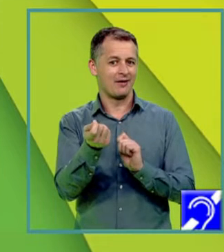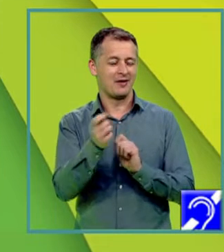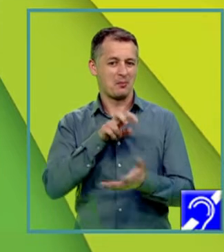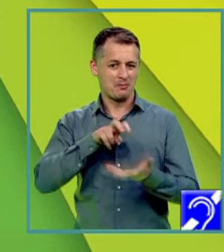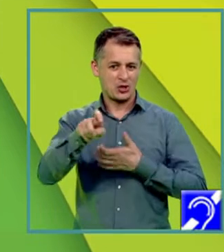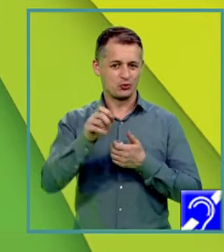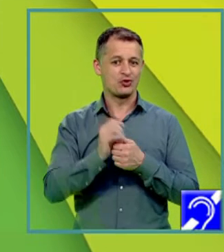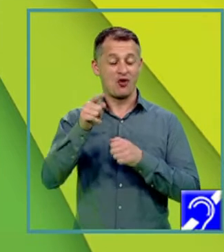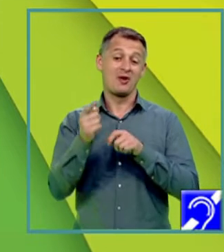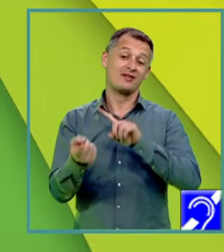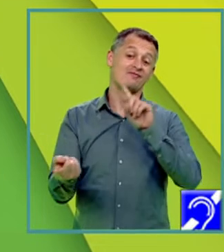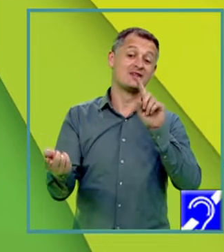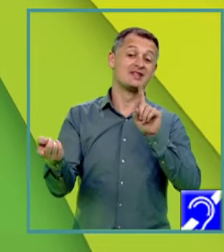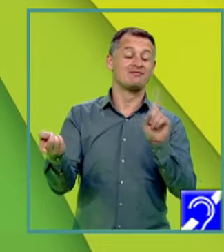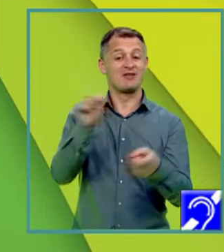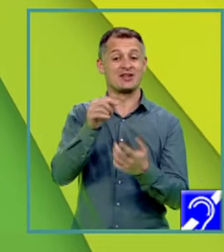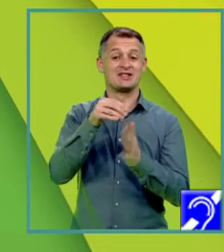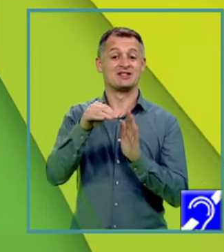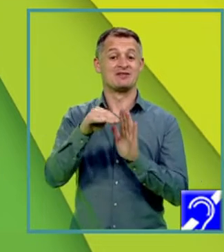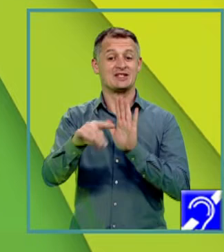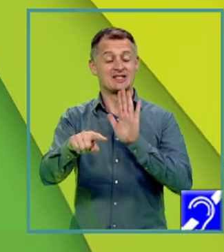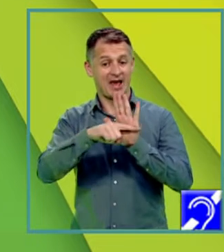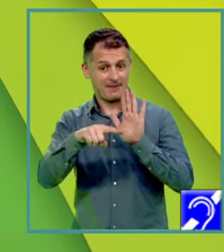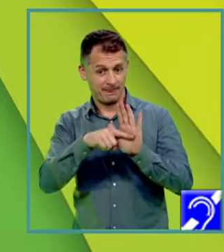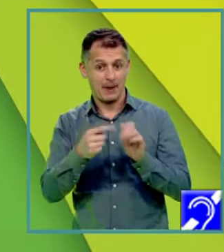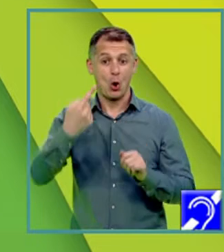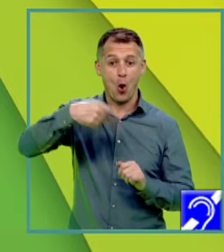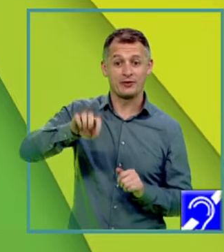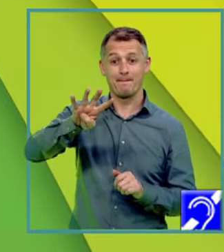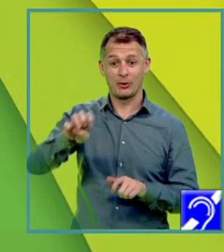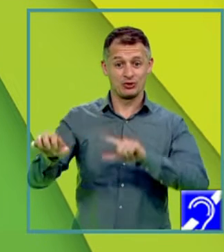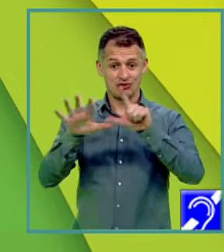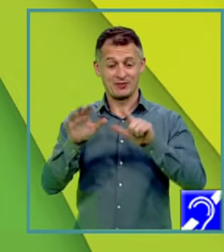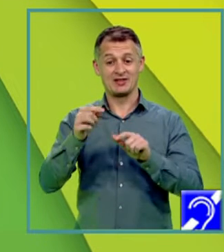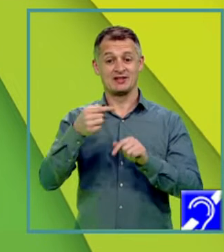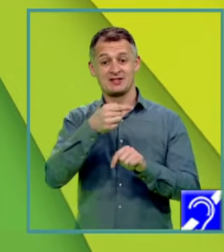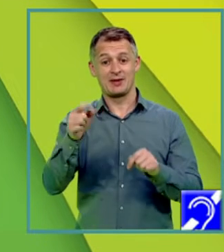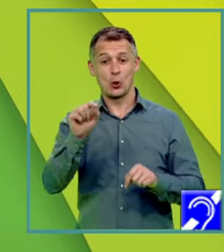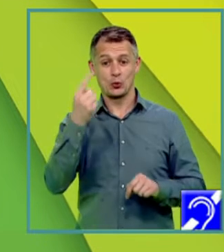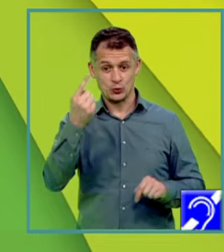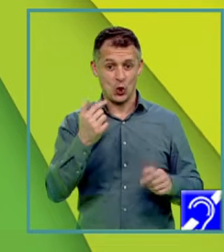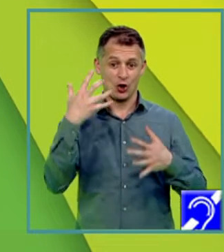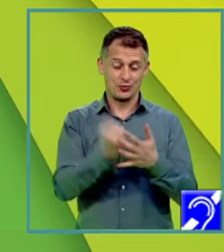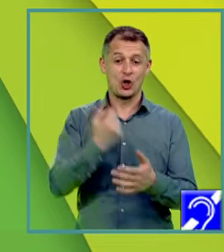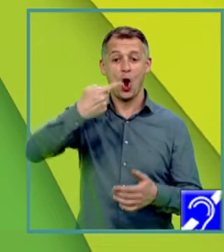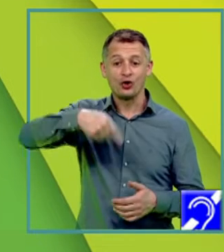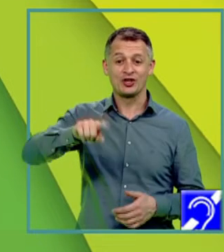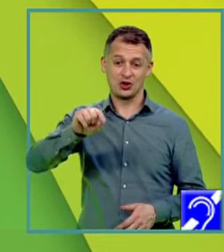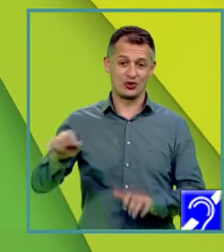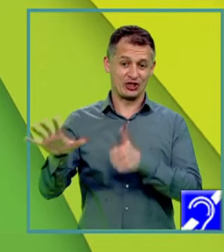variabilei de vor scădea valoarea variabilei a din 147 scădem pe 21 și se obține